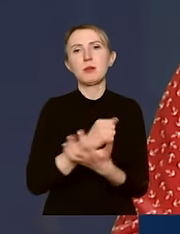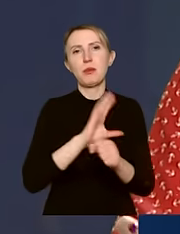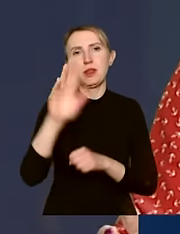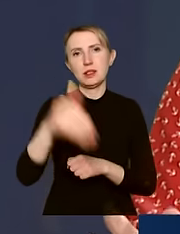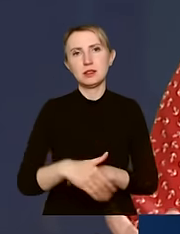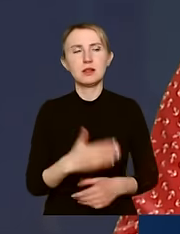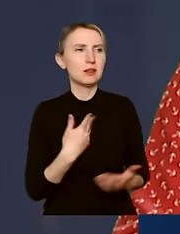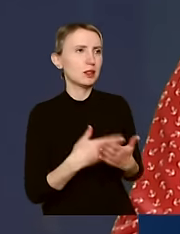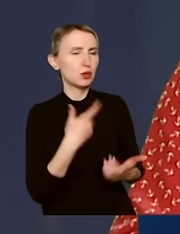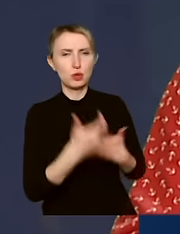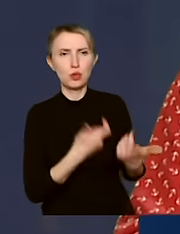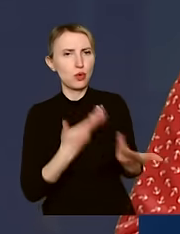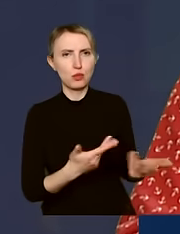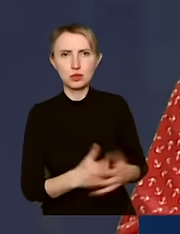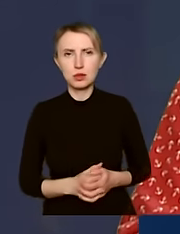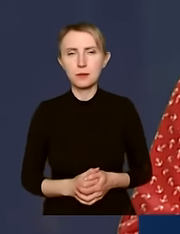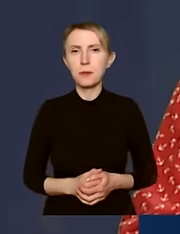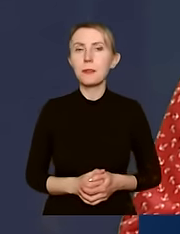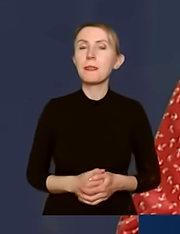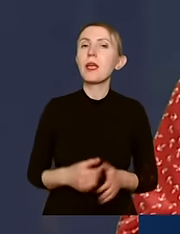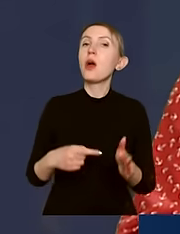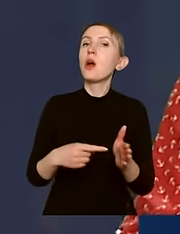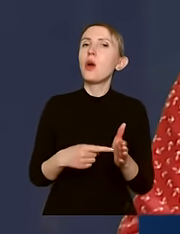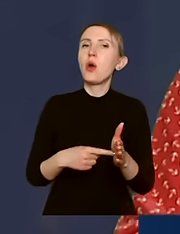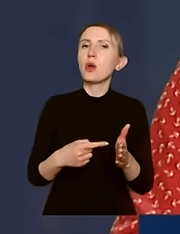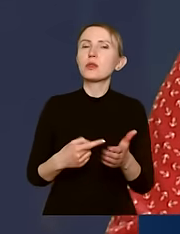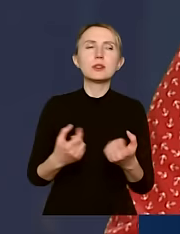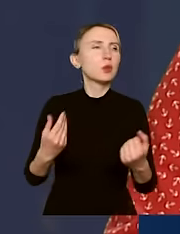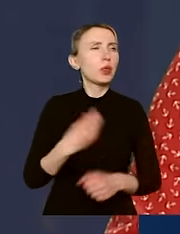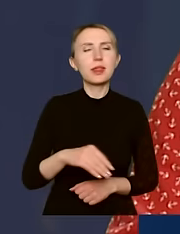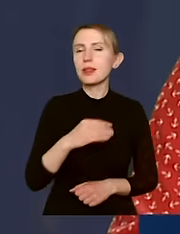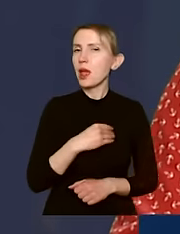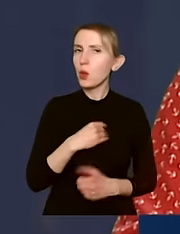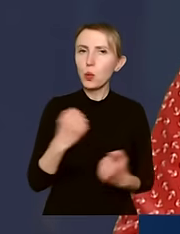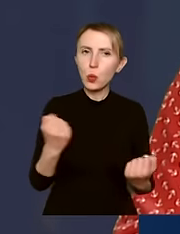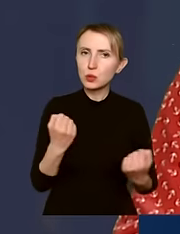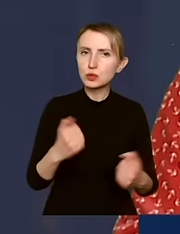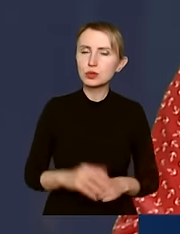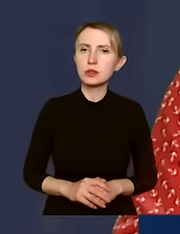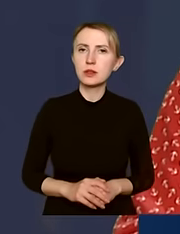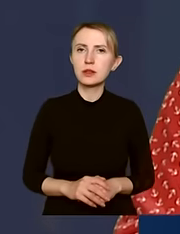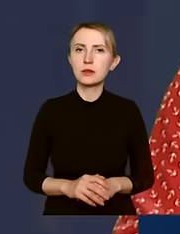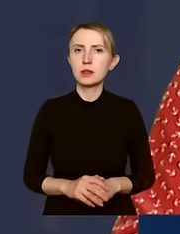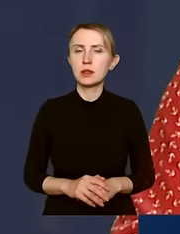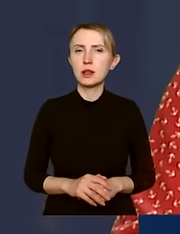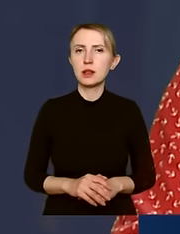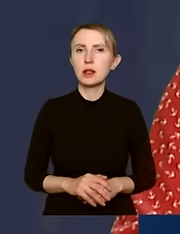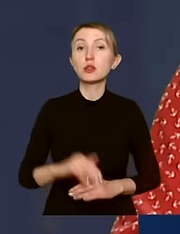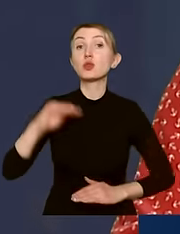tysięcy miesięcznie. I to jest głęboko nieuczciwe i mało tego zmniejsza